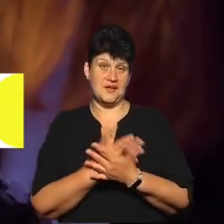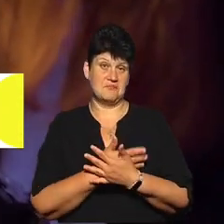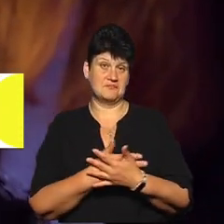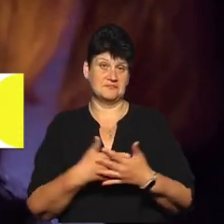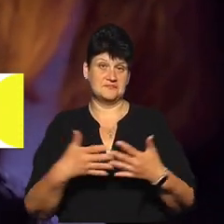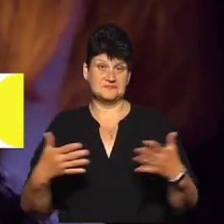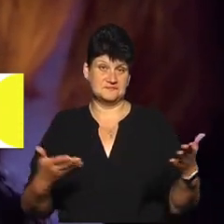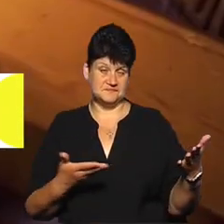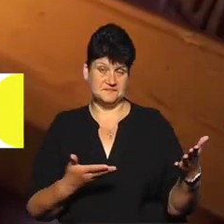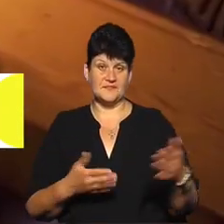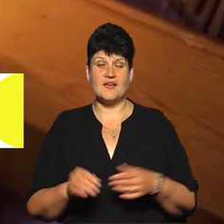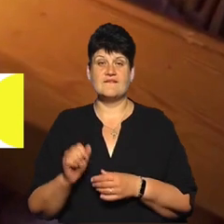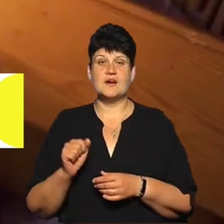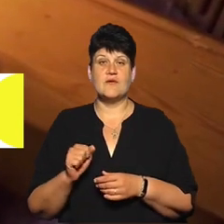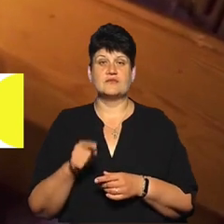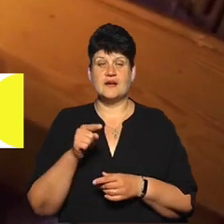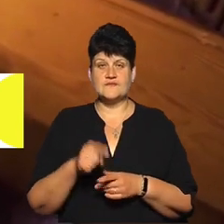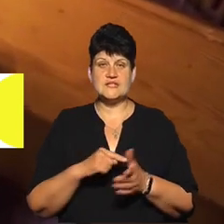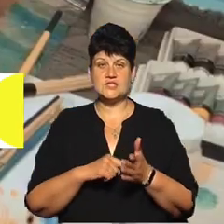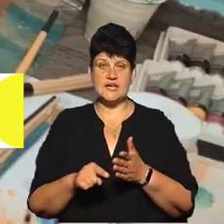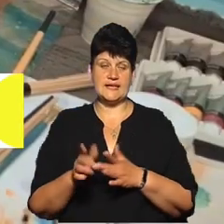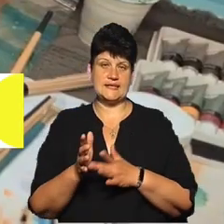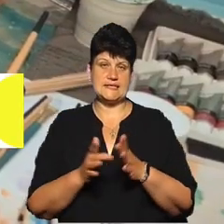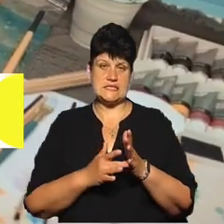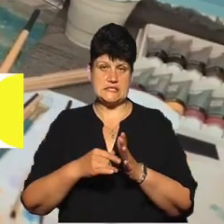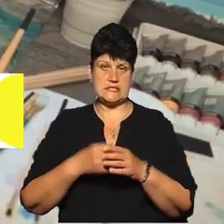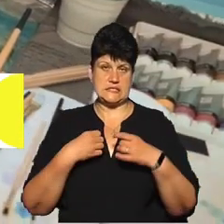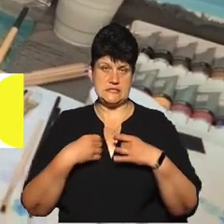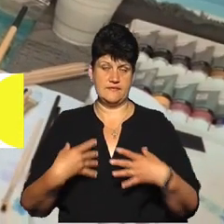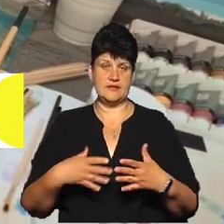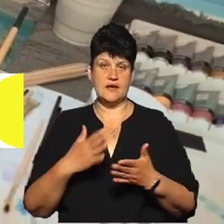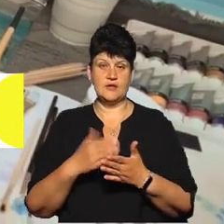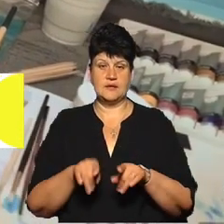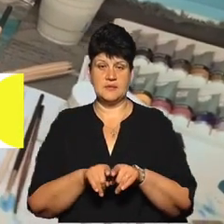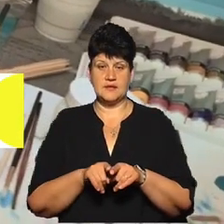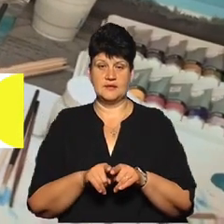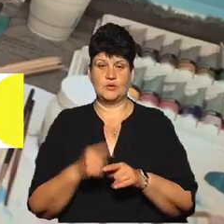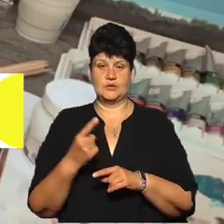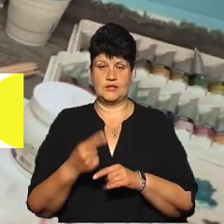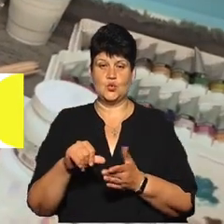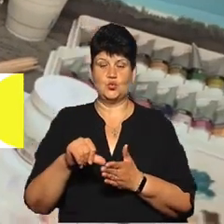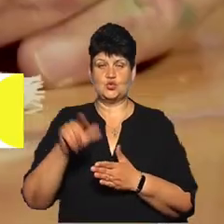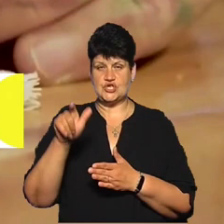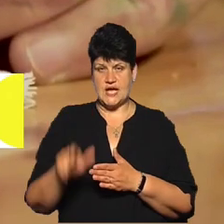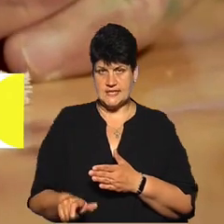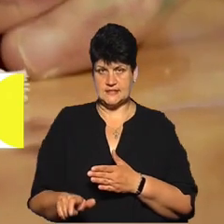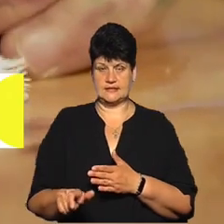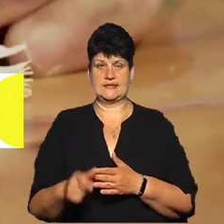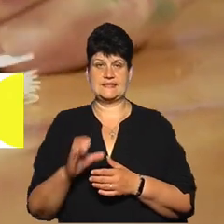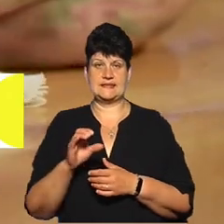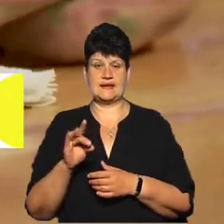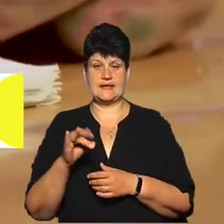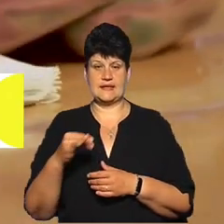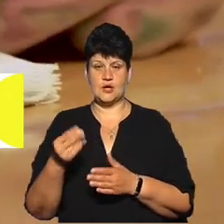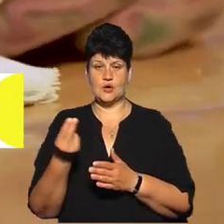Антарктиді полярники відзначають християнські свята, розповідає Володимир. Ось так, наприклад, один із учасників експедиції, Сергій, розмальовує